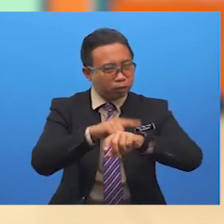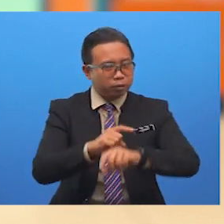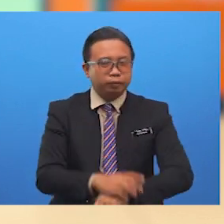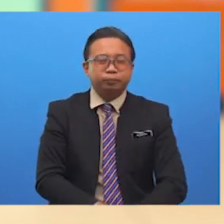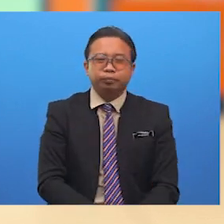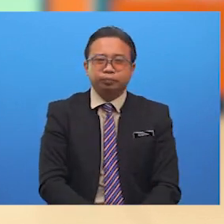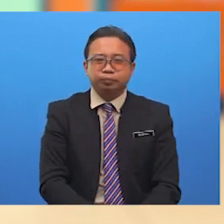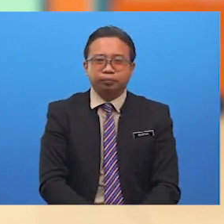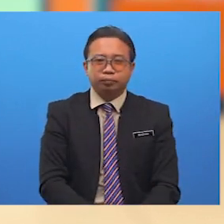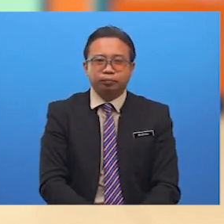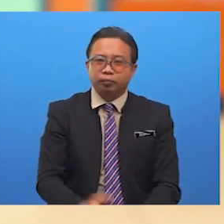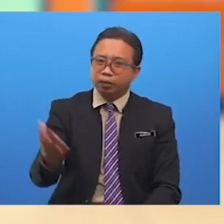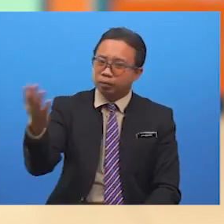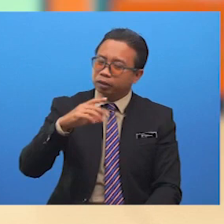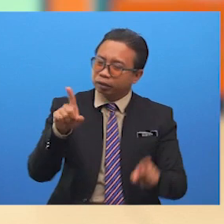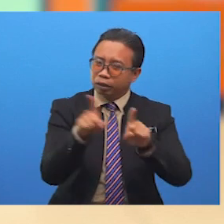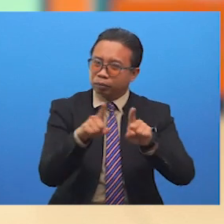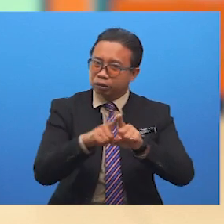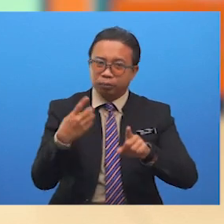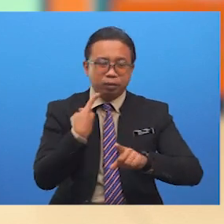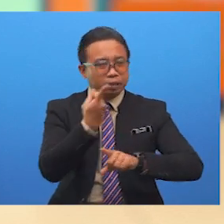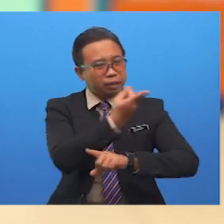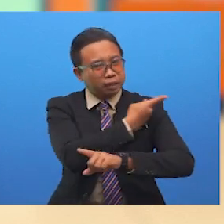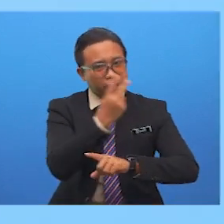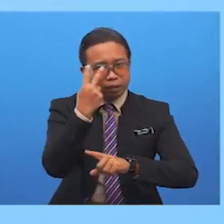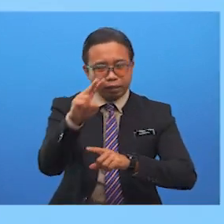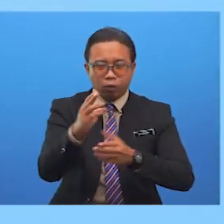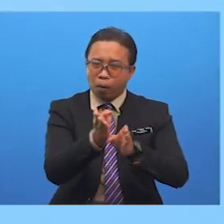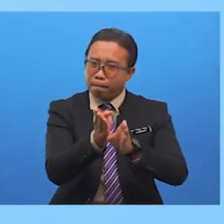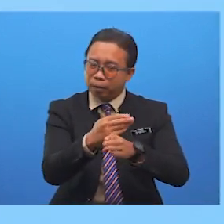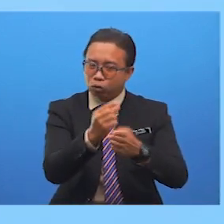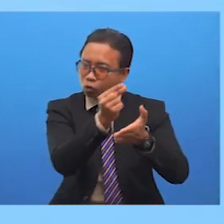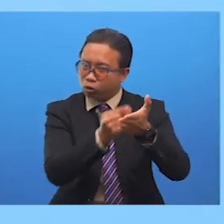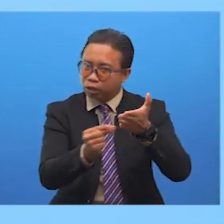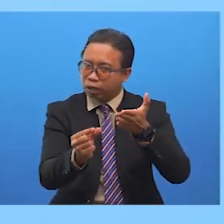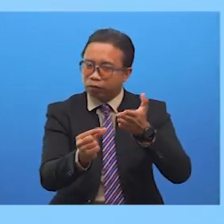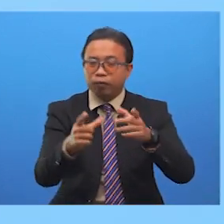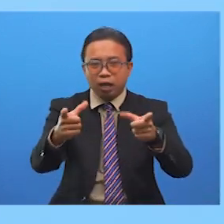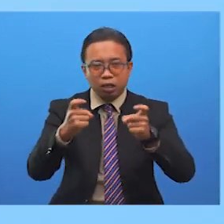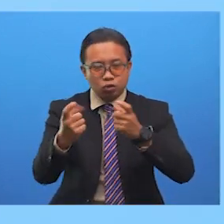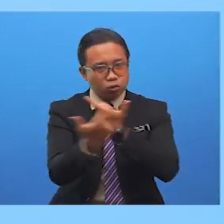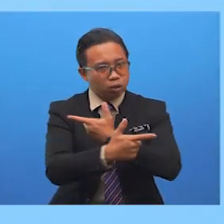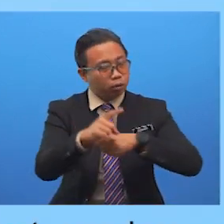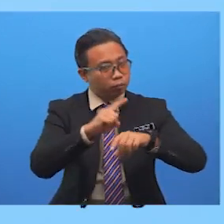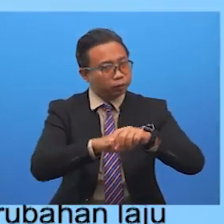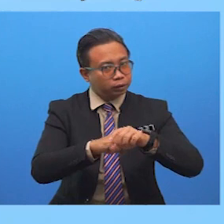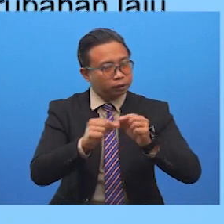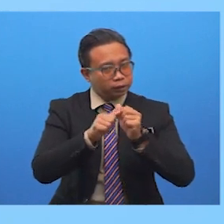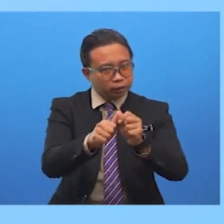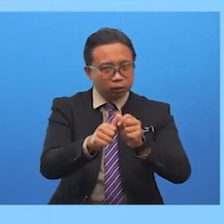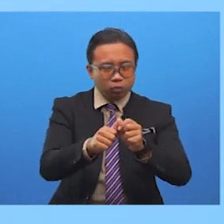masa Mari sama-sama kita teliti bentuk grafik laju melawan masa